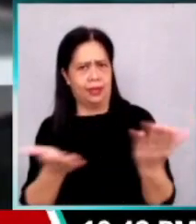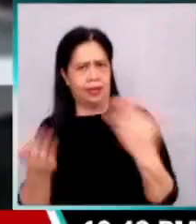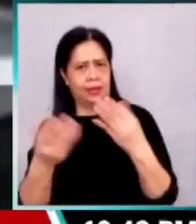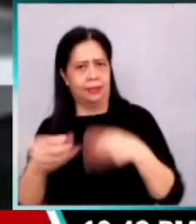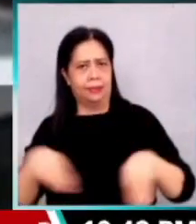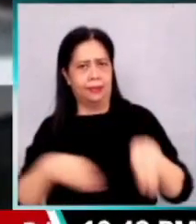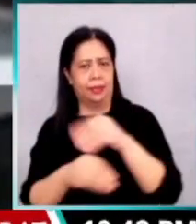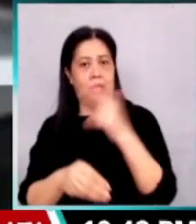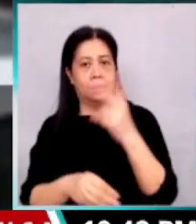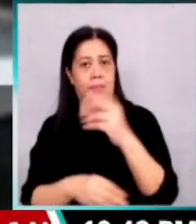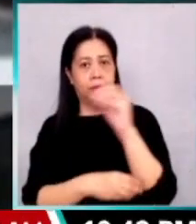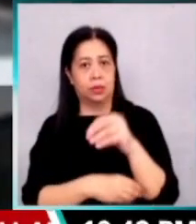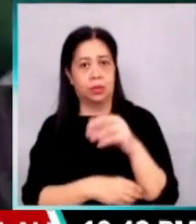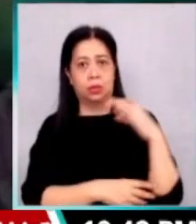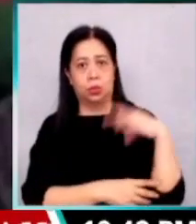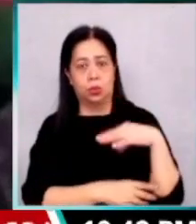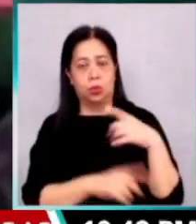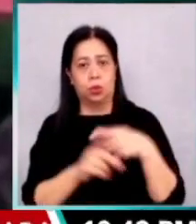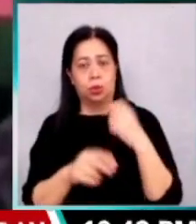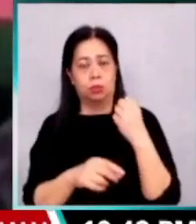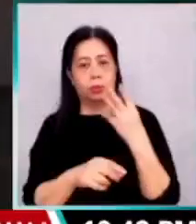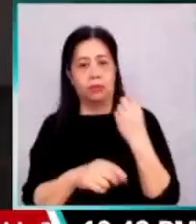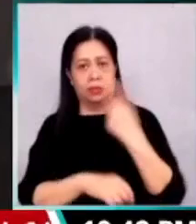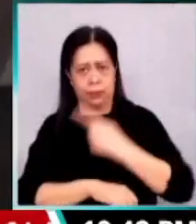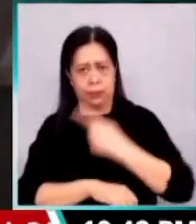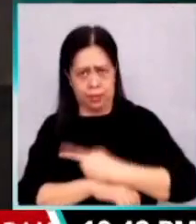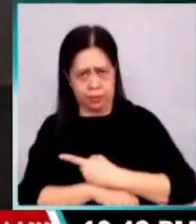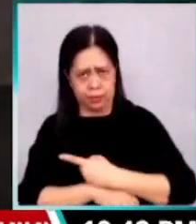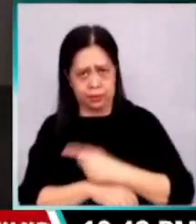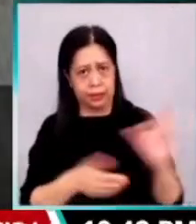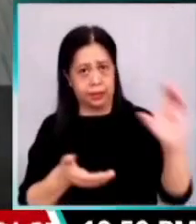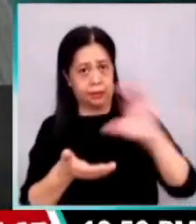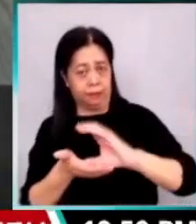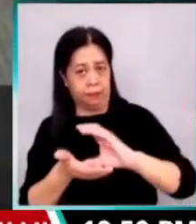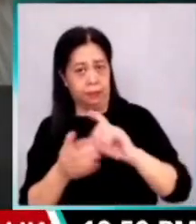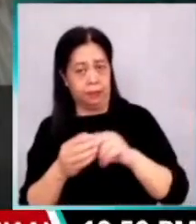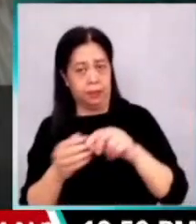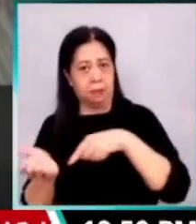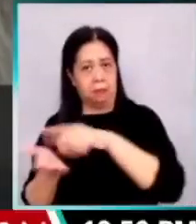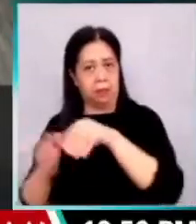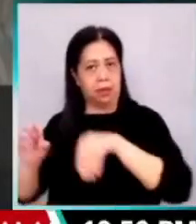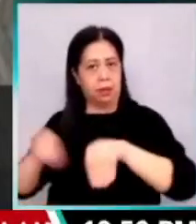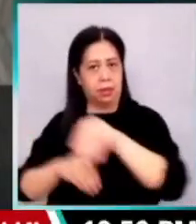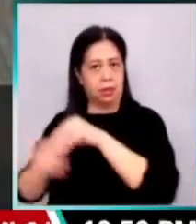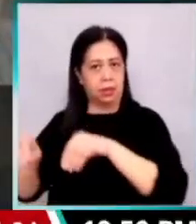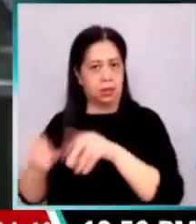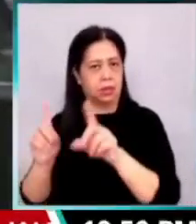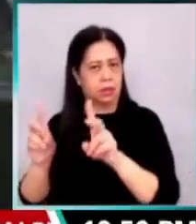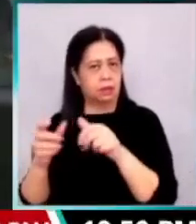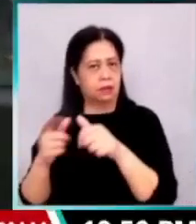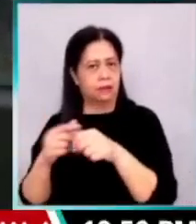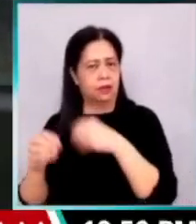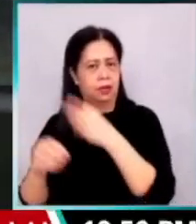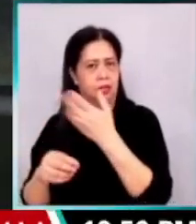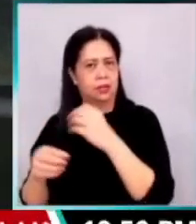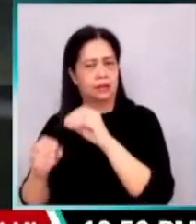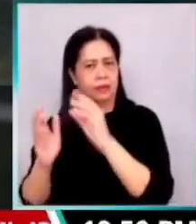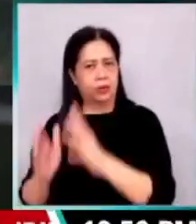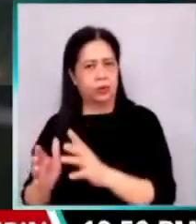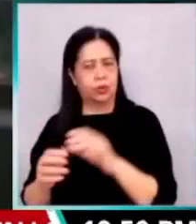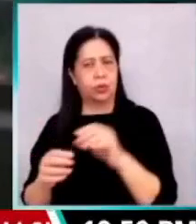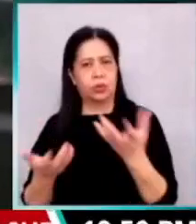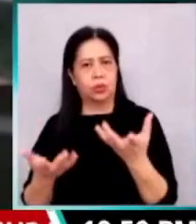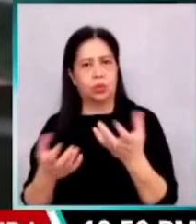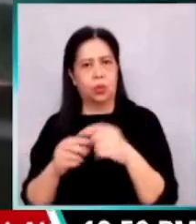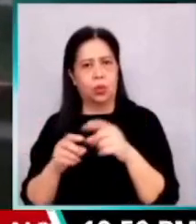na tubo sa loob ng 15 araw. Ang i-invest ng customer ay pambabayad naman daw ng kumpanya sa nauna nilang investors. Wanted din daw sa Bacolod